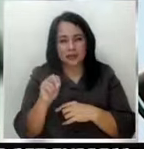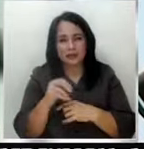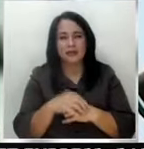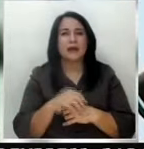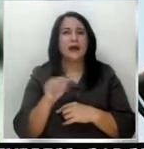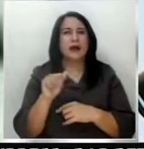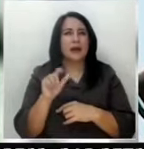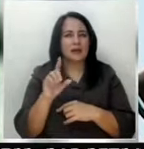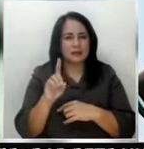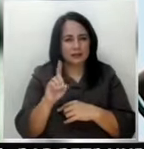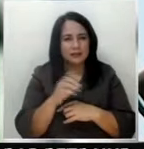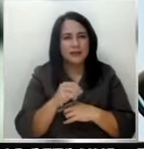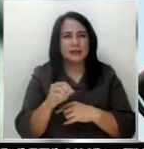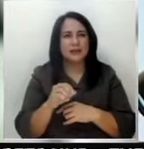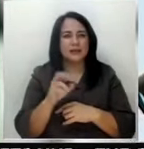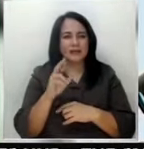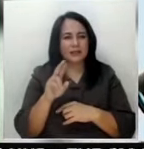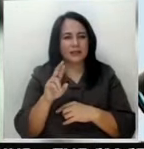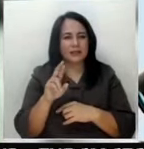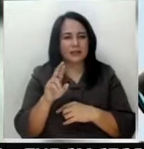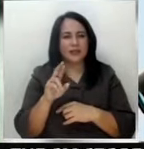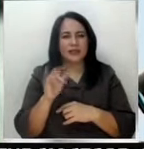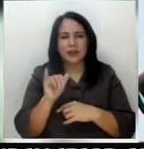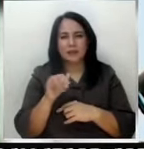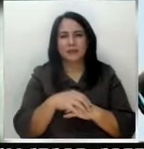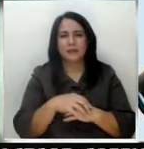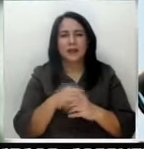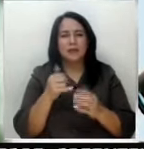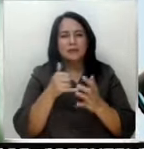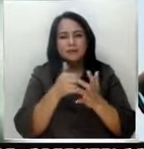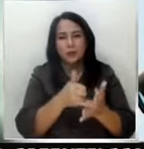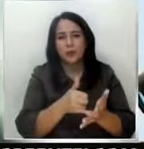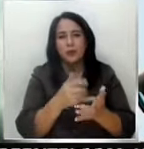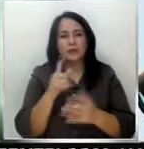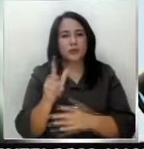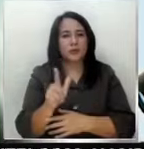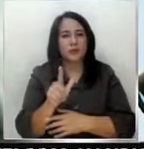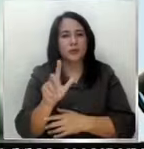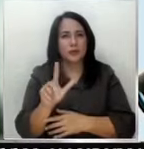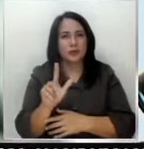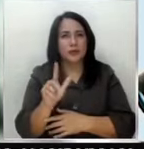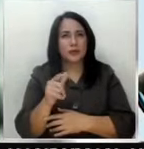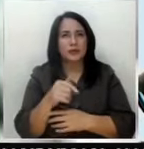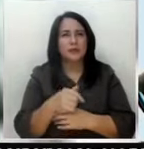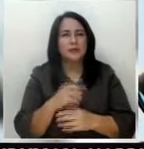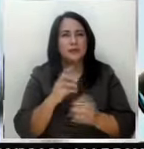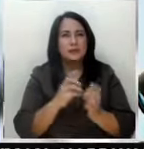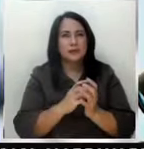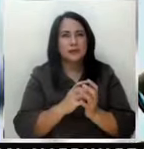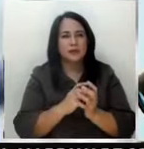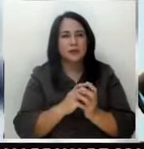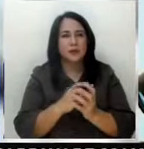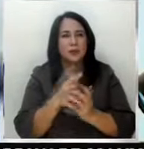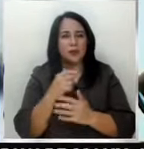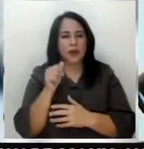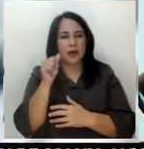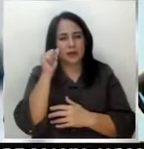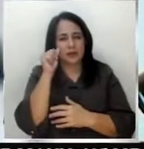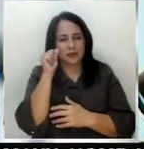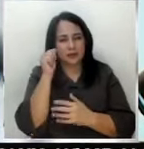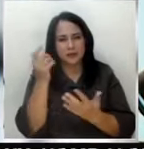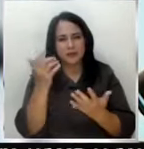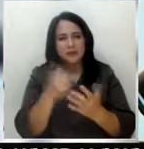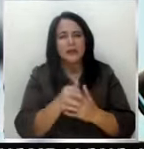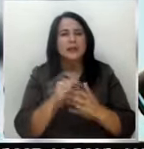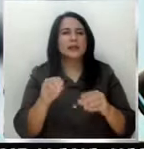at Richard Yap. Hall of Fame awardee naman for 2023 si State of the Nation Anchor Atom Araujo. Nagbigay